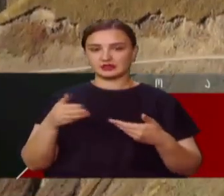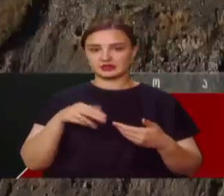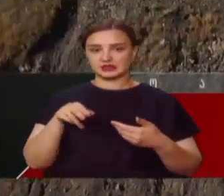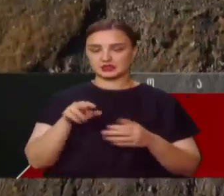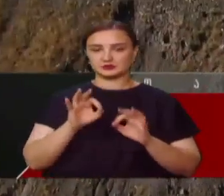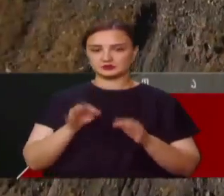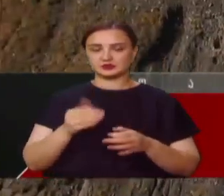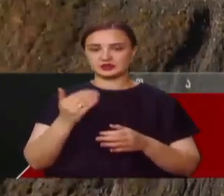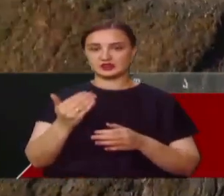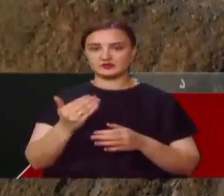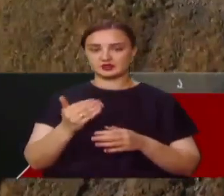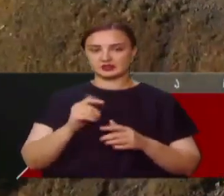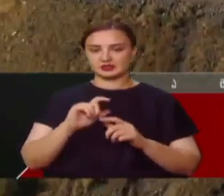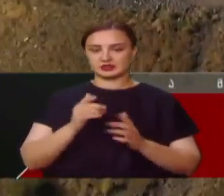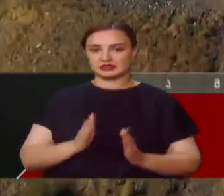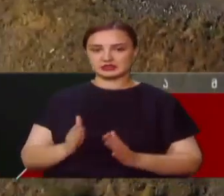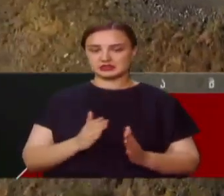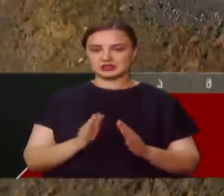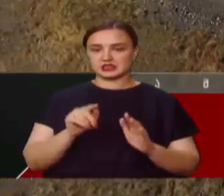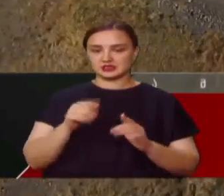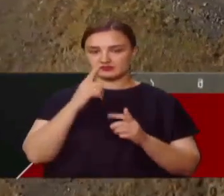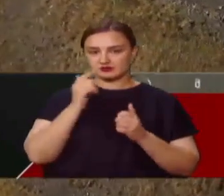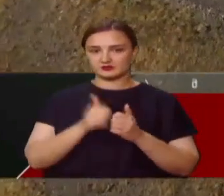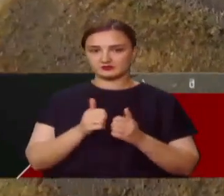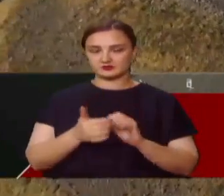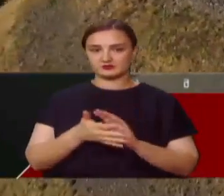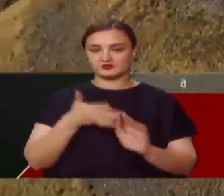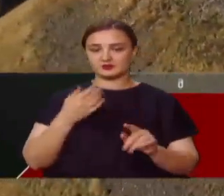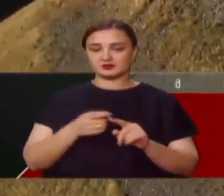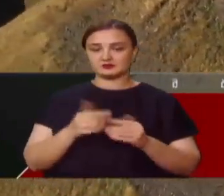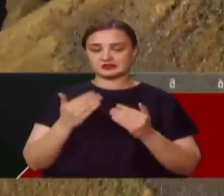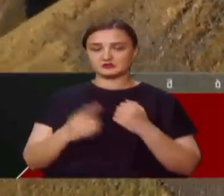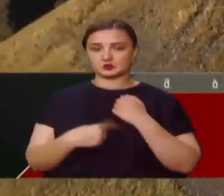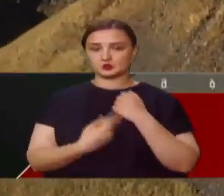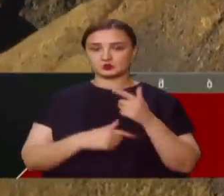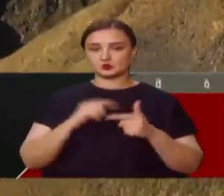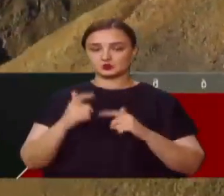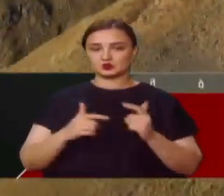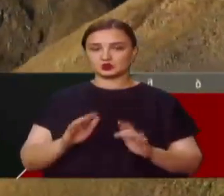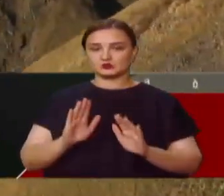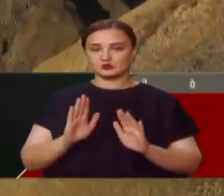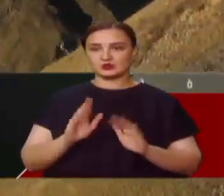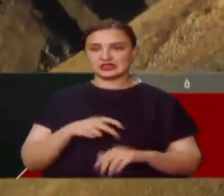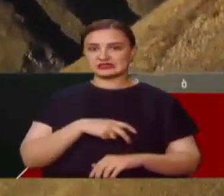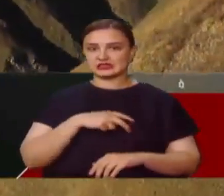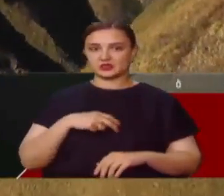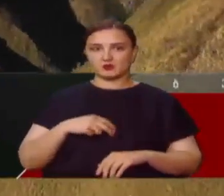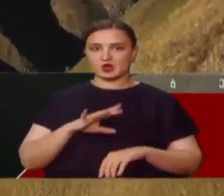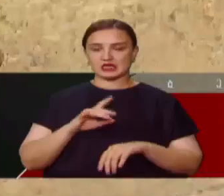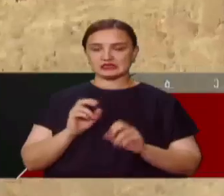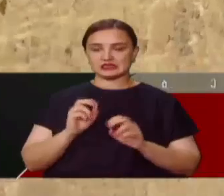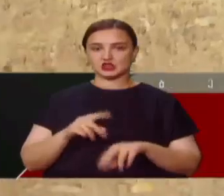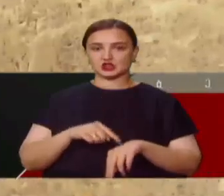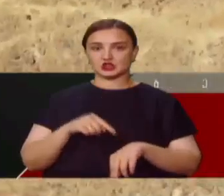გეჩვენებოდათ სწორედ თქვენს მიერ გადასავლელი გზა, იქვე მიხვდებით. იმისთვის, რომ თუშეთიდან მხოლოდ ექსტრემალური და არა საშიში შეგრძნებები